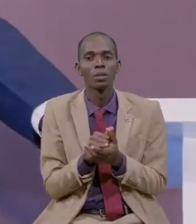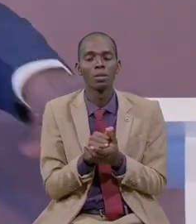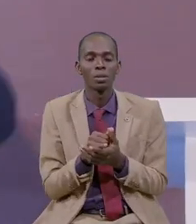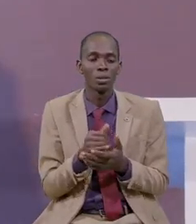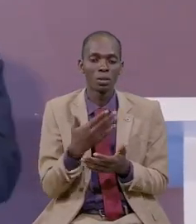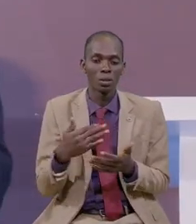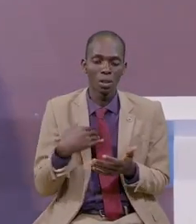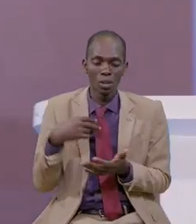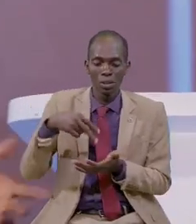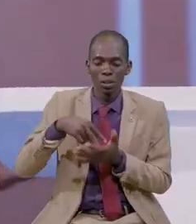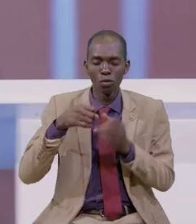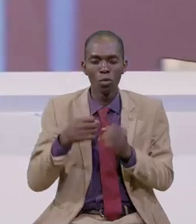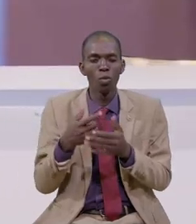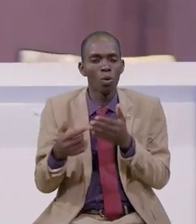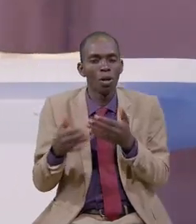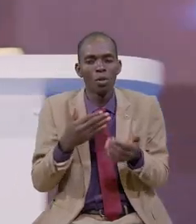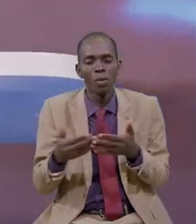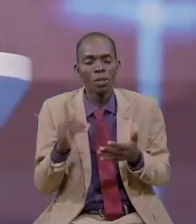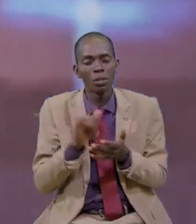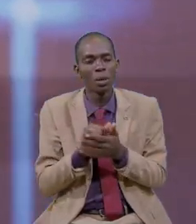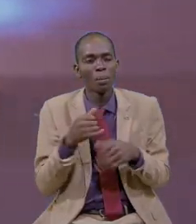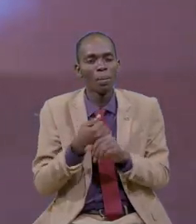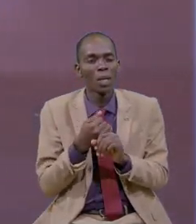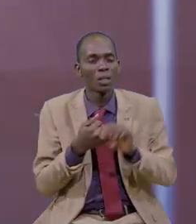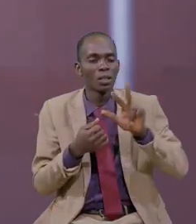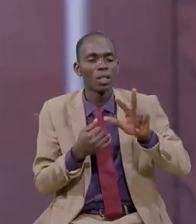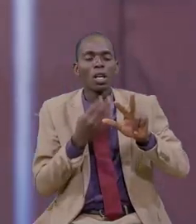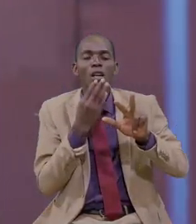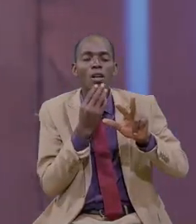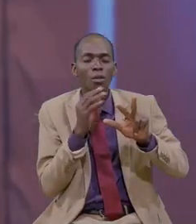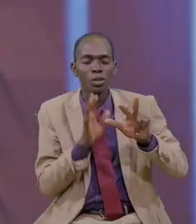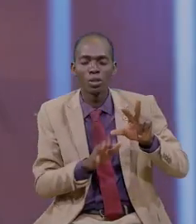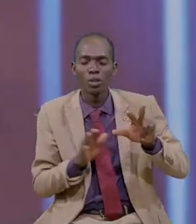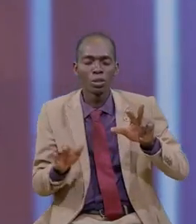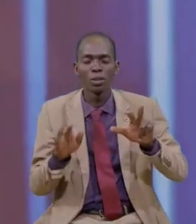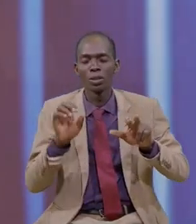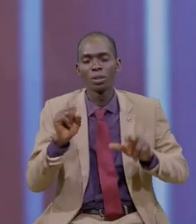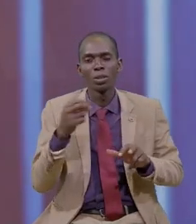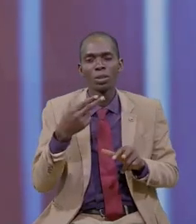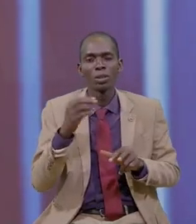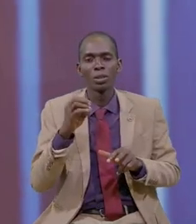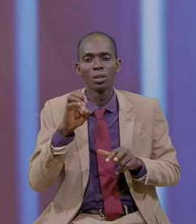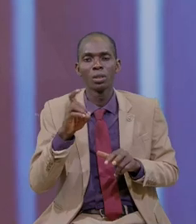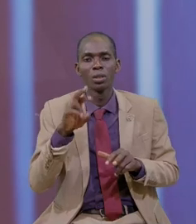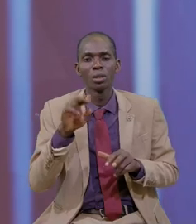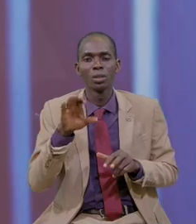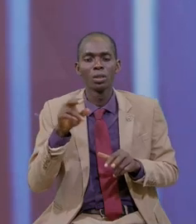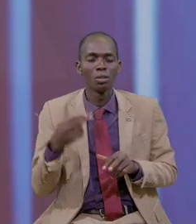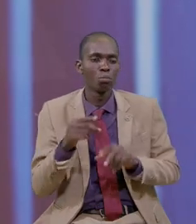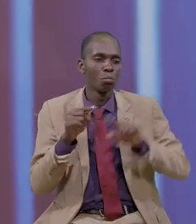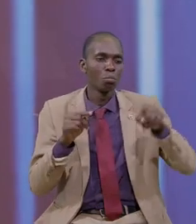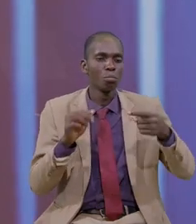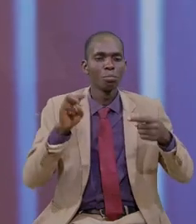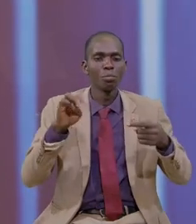tient ferme, advienne que pourra. La foi qui a mené Shadrach, Meshach et Abednego à ne pas fléchir